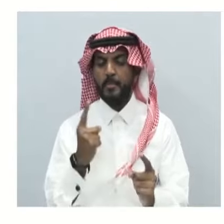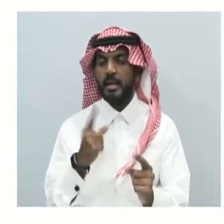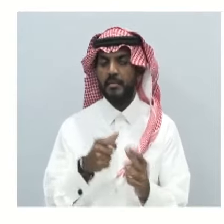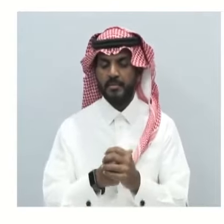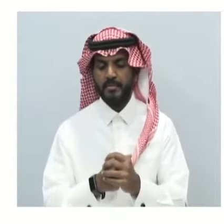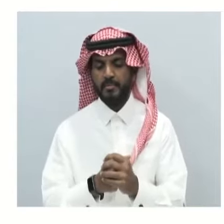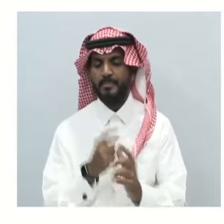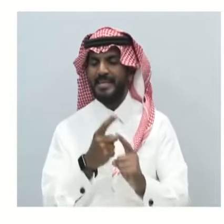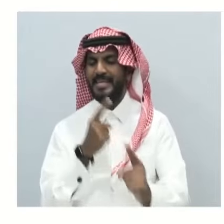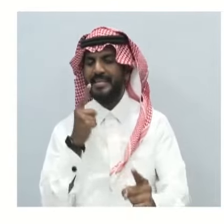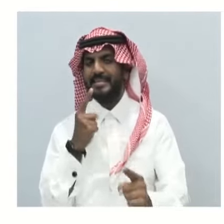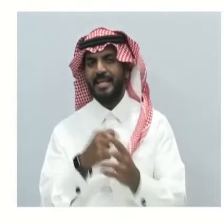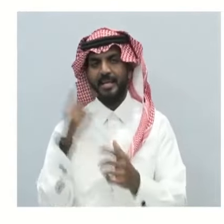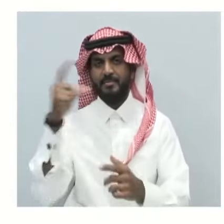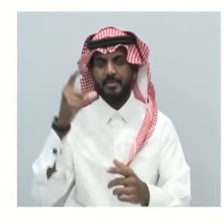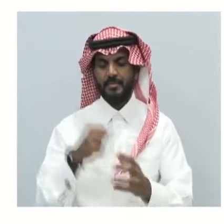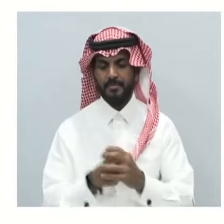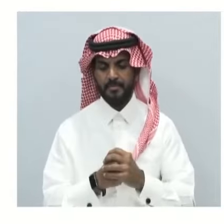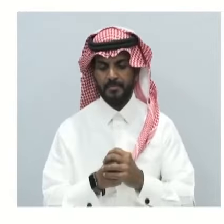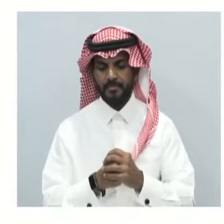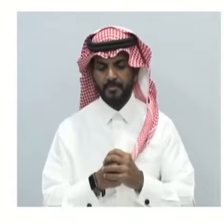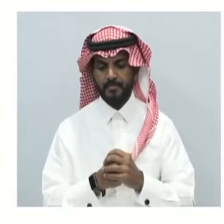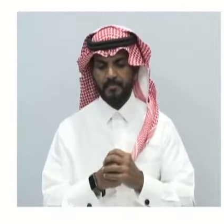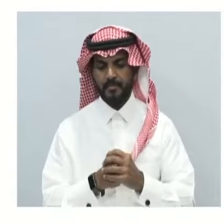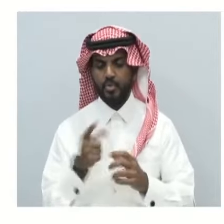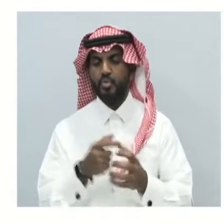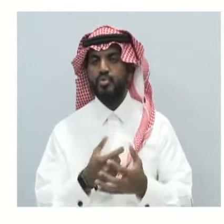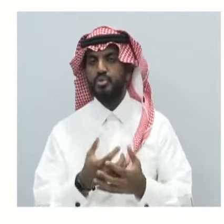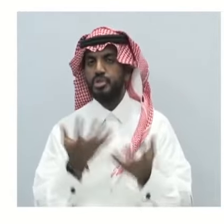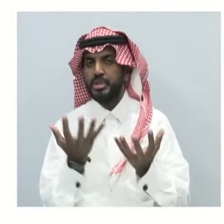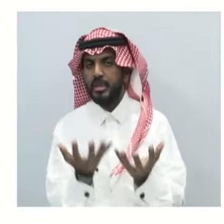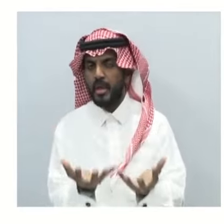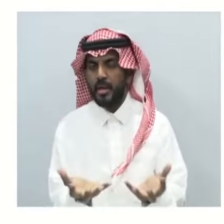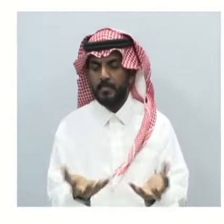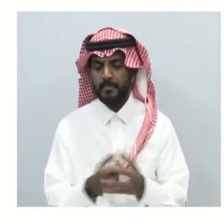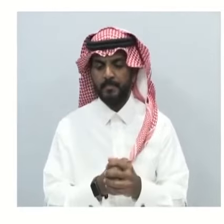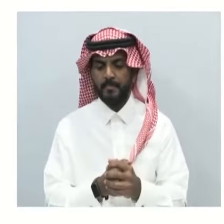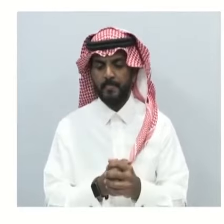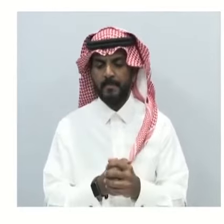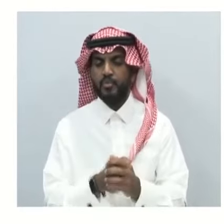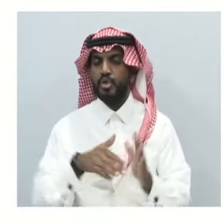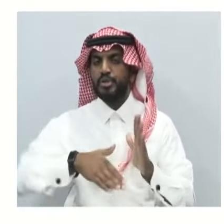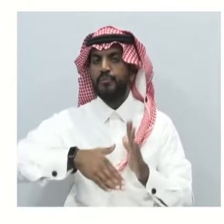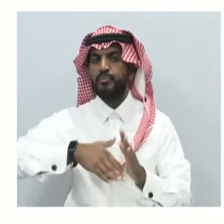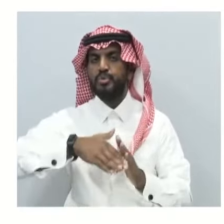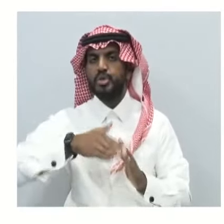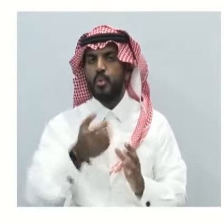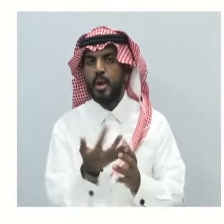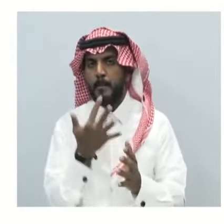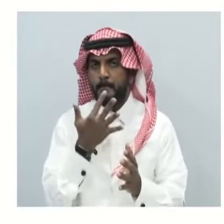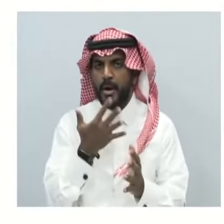ولكن البعيد عن ذلك القمر وحيث يكون الانتداب سوف يرتفع مستوى الماء